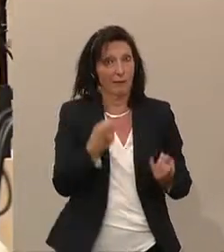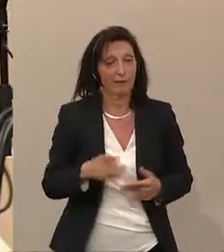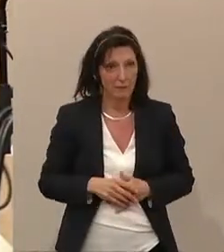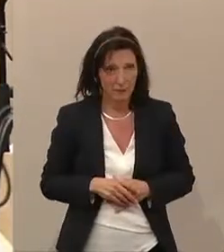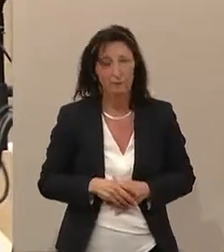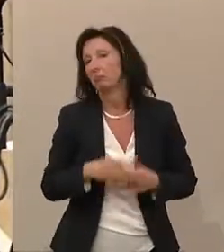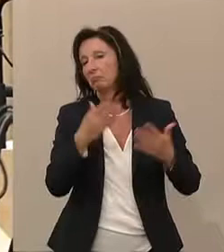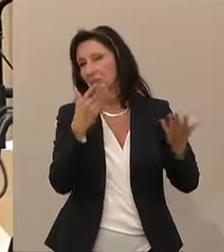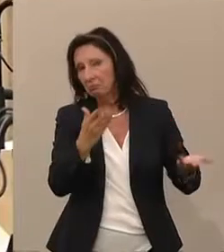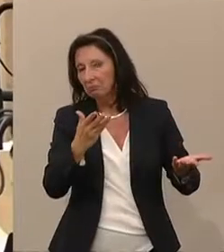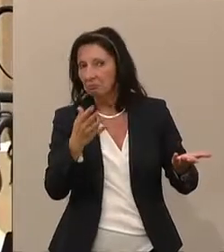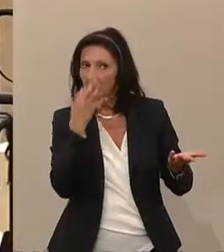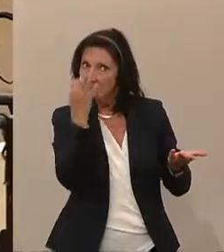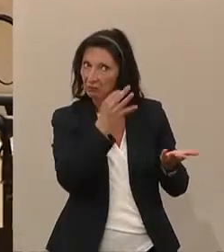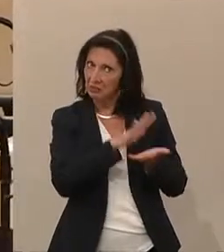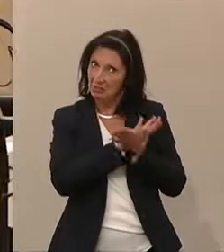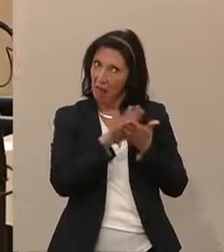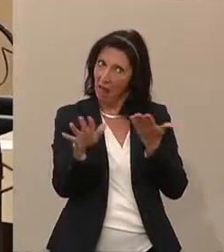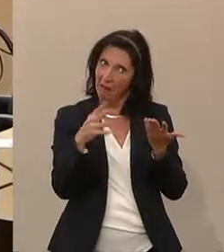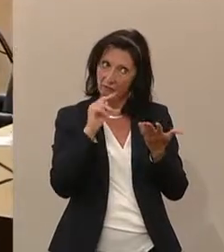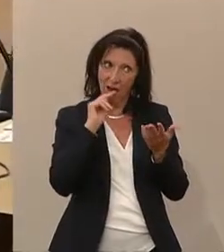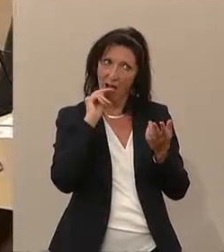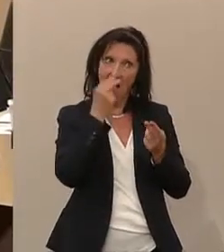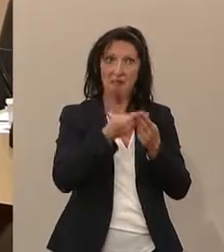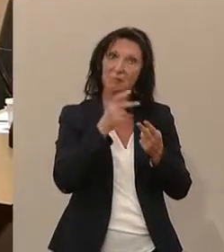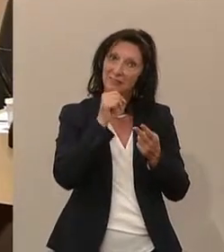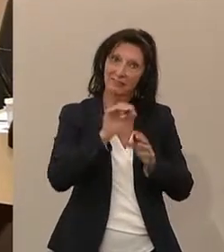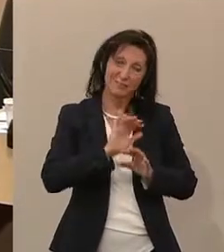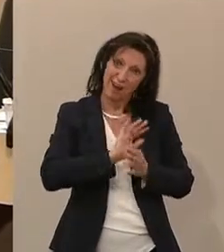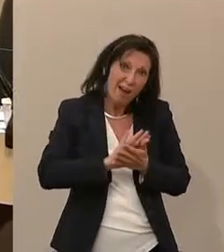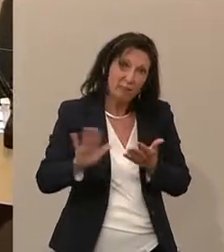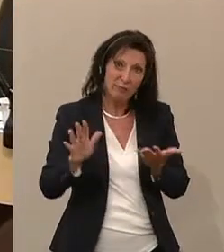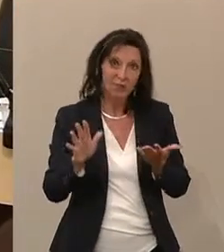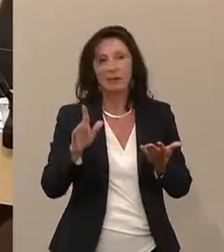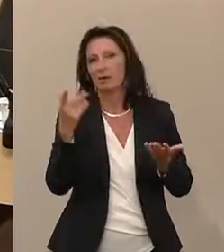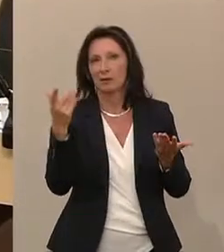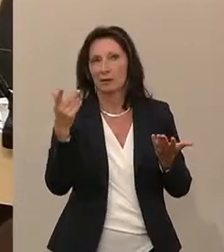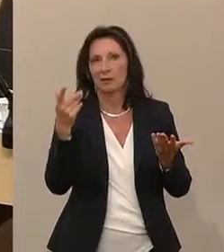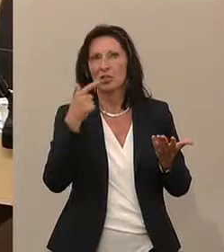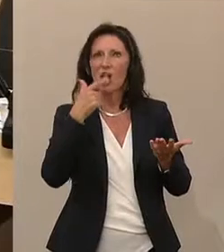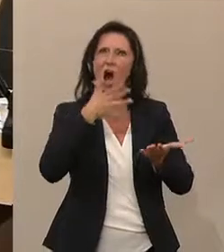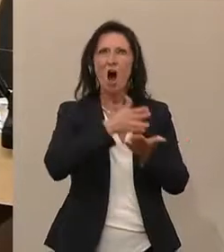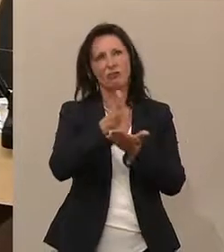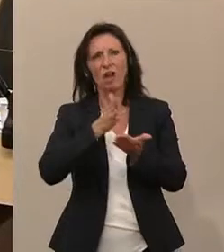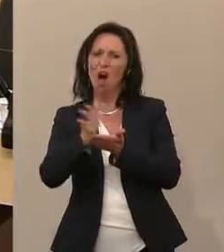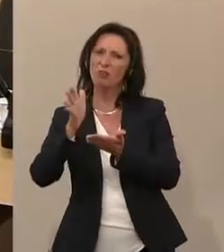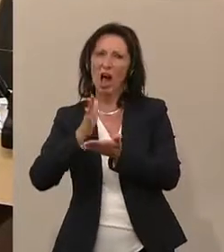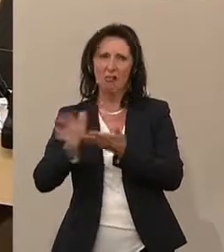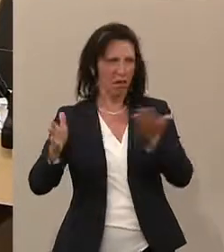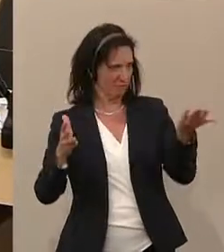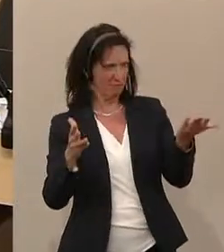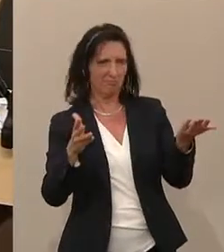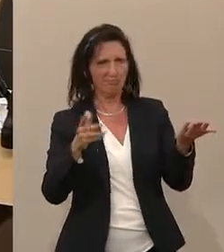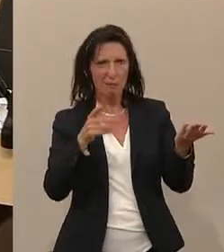Das ist eine ganz eine einfache Frage, die nicht zu beantworten ist, weil es einfach völlig dämlich ist zu sagen, verteilen wir sie doch, dann wird alles besser.